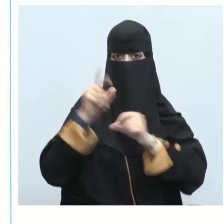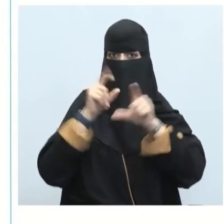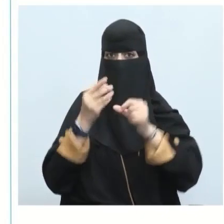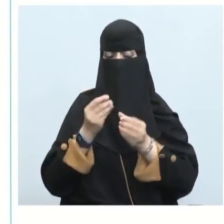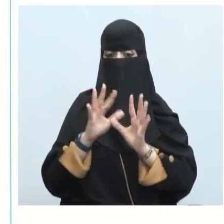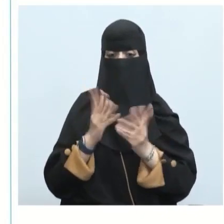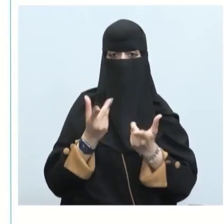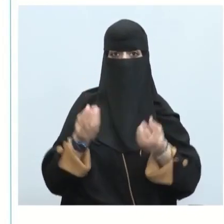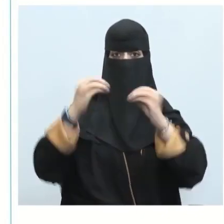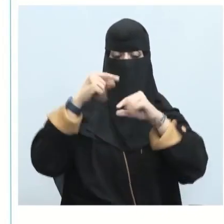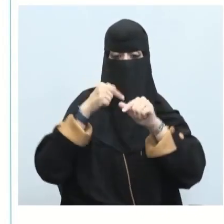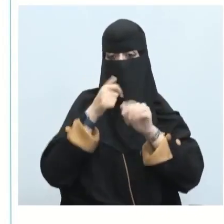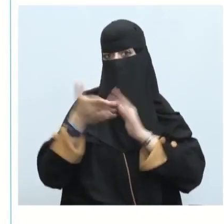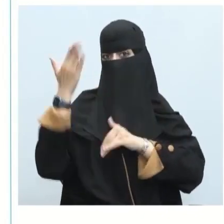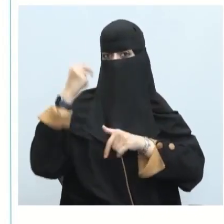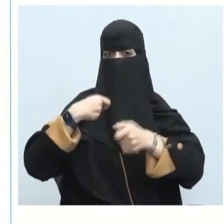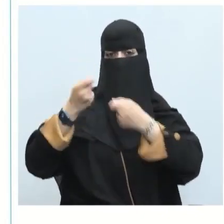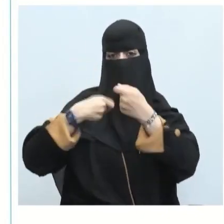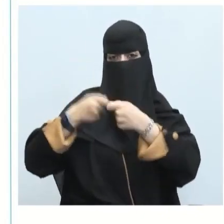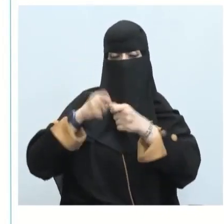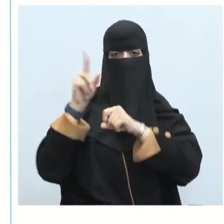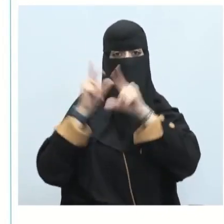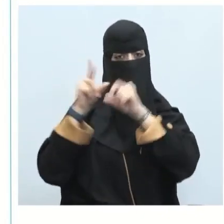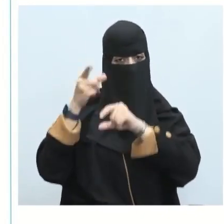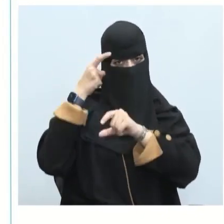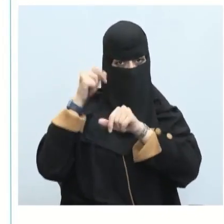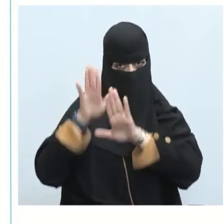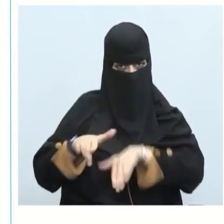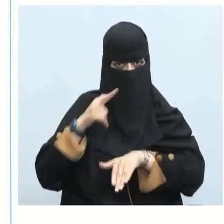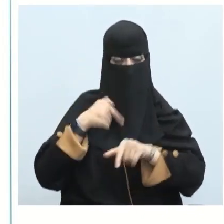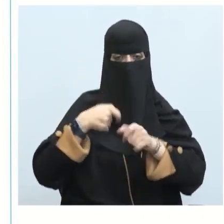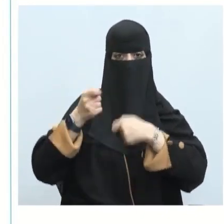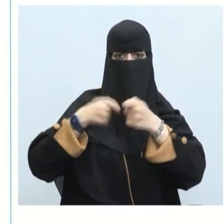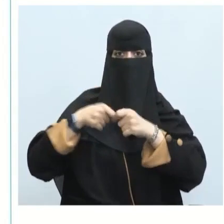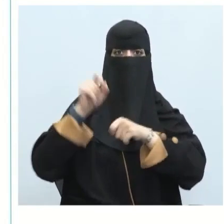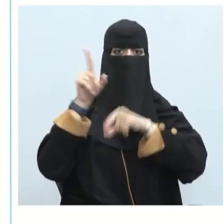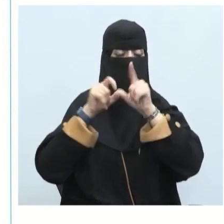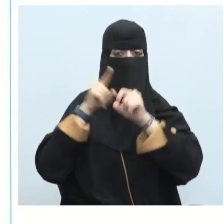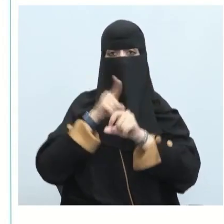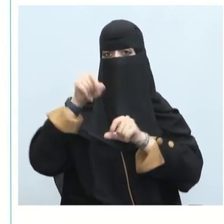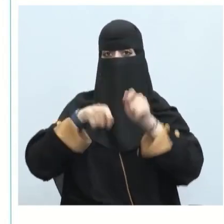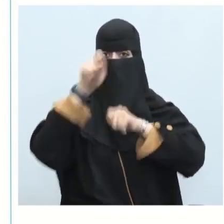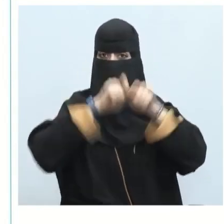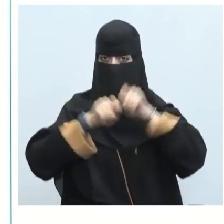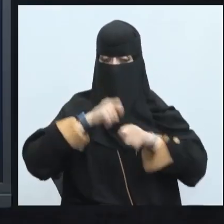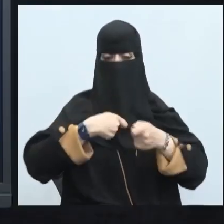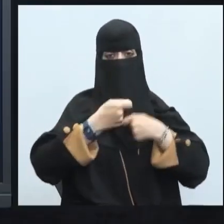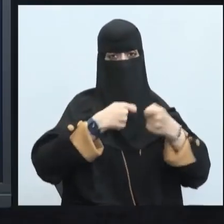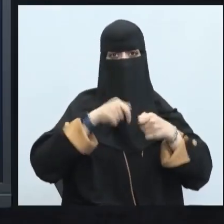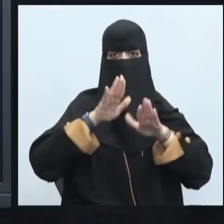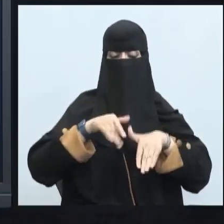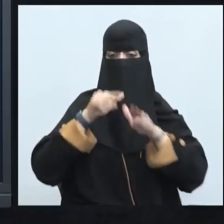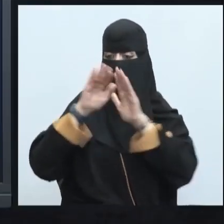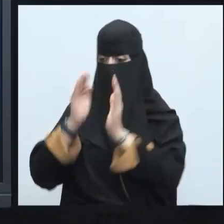تعرفنا في الدرس الماضي على التسويق الكتروني التسويق الالكتروني هو عمليه تسويق او